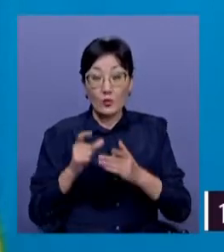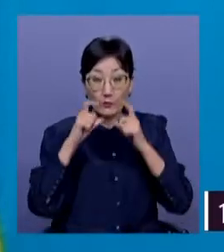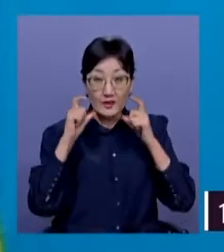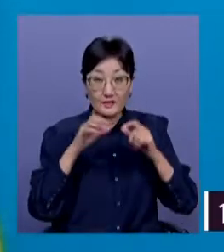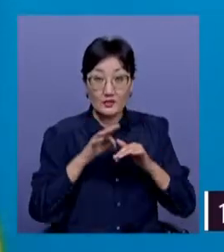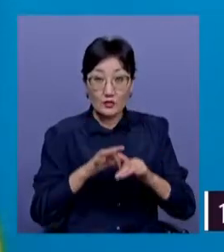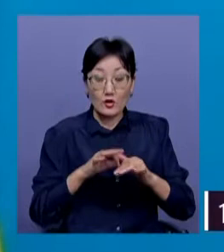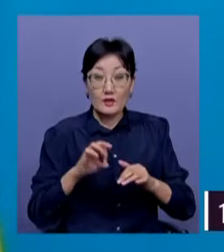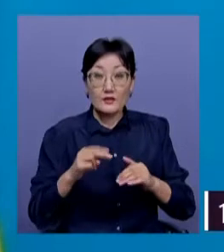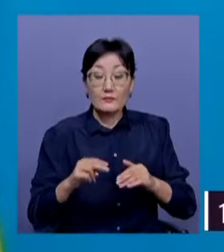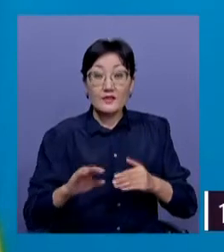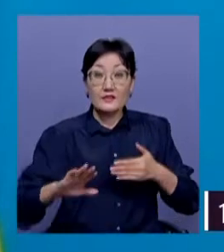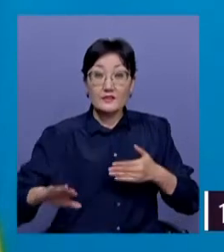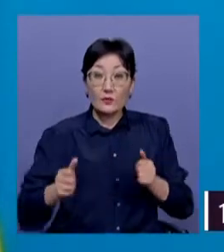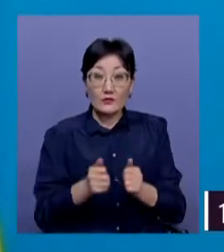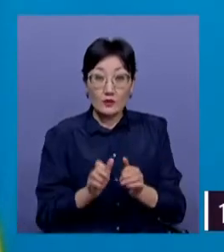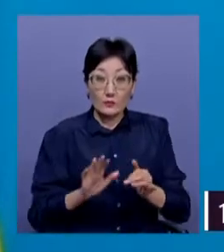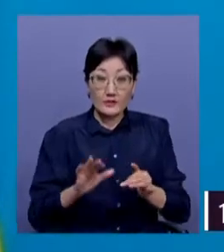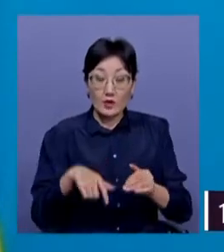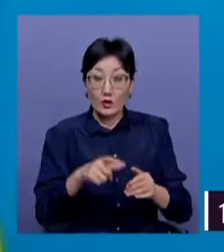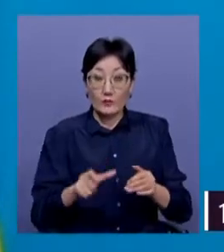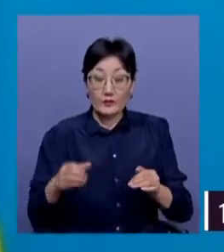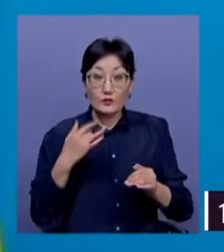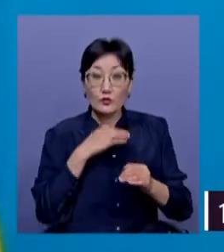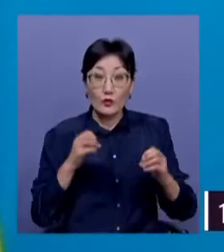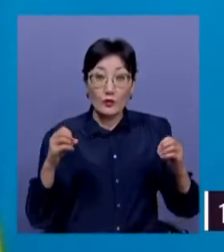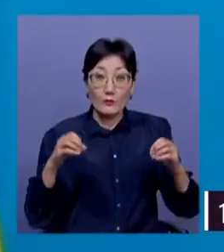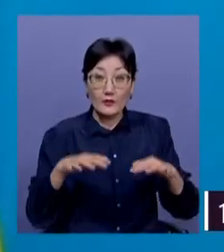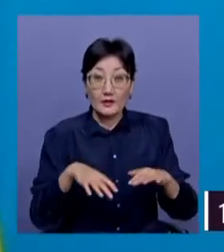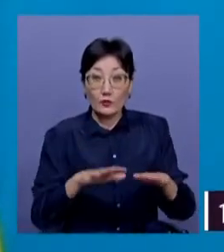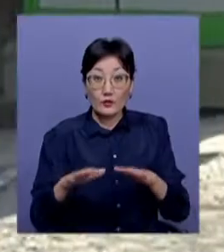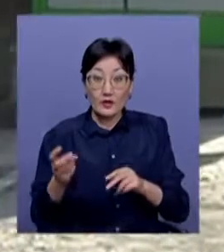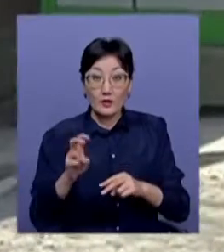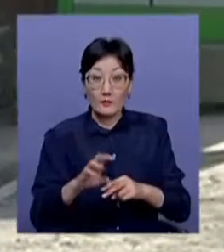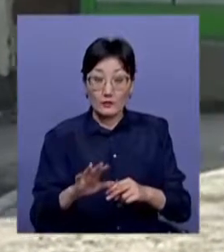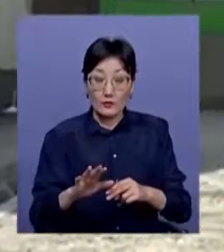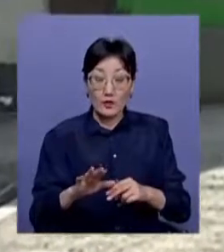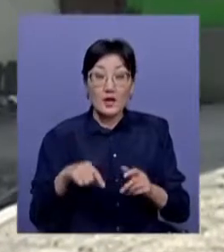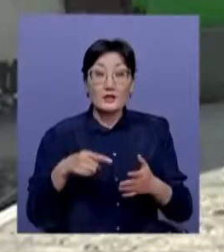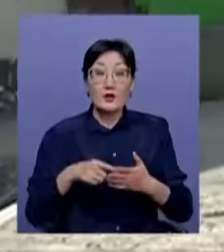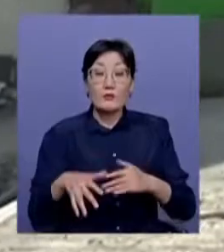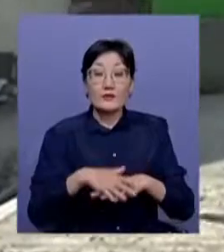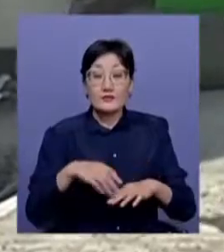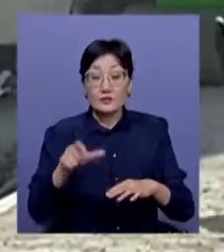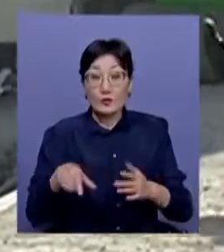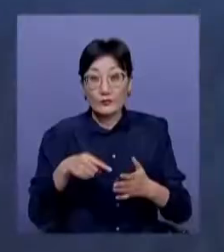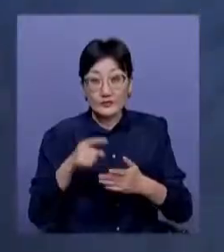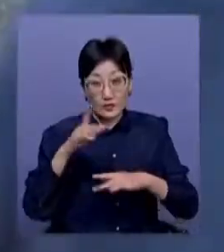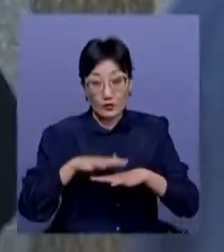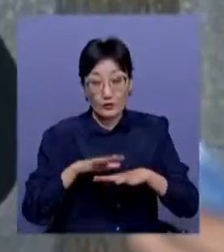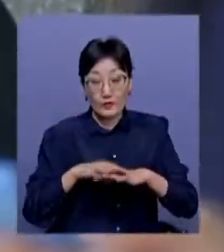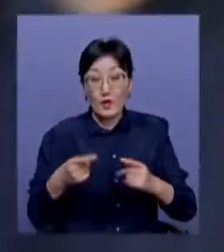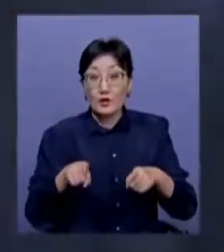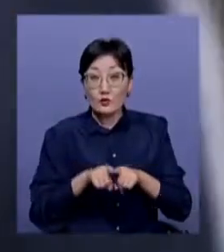тағу, әлеуметтік арақашықтықты сақтау, адамдар көп шоғырланған жерлерге бармау. Ал шаһар тұрғындары қала әкімінің сөзін